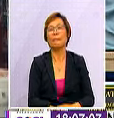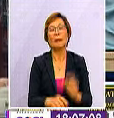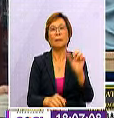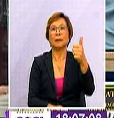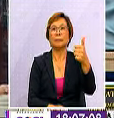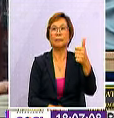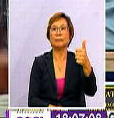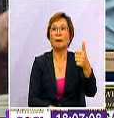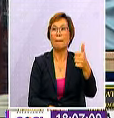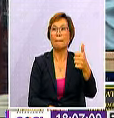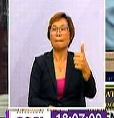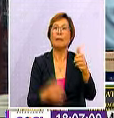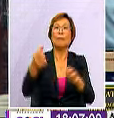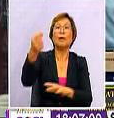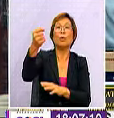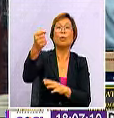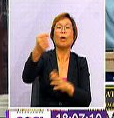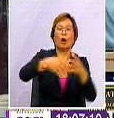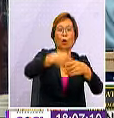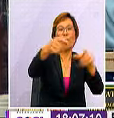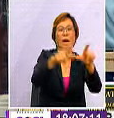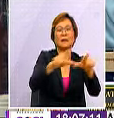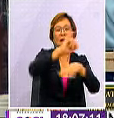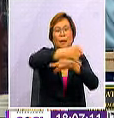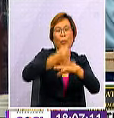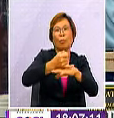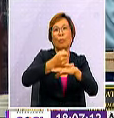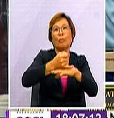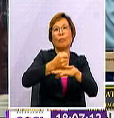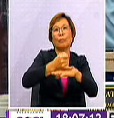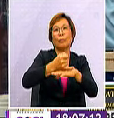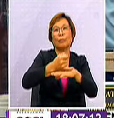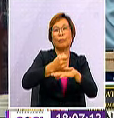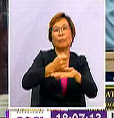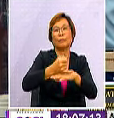Pertama, bekukan pengeluaran lesen import rokok baru.